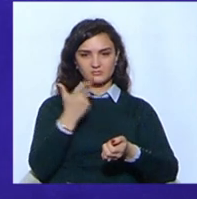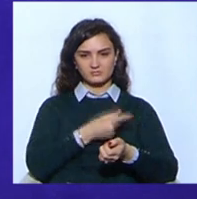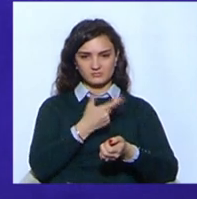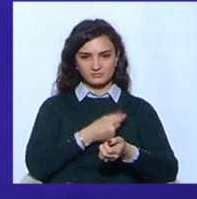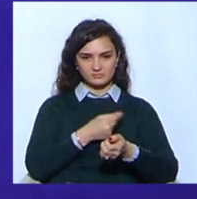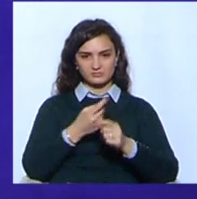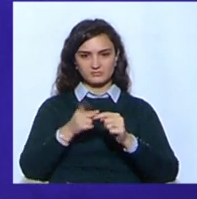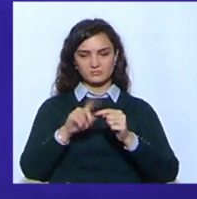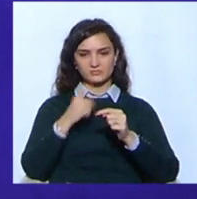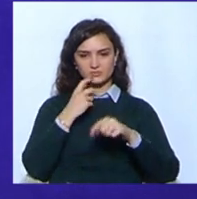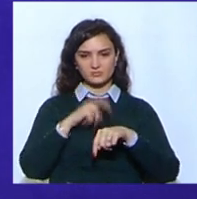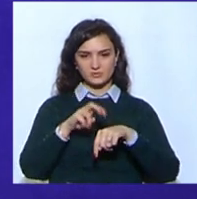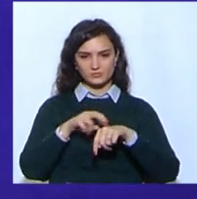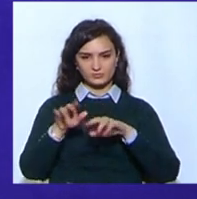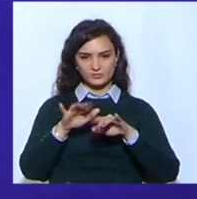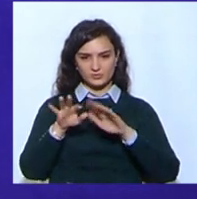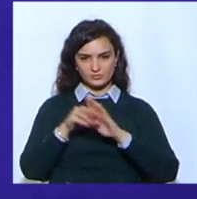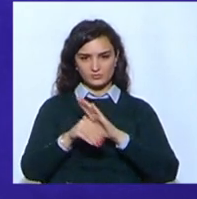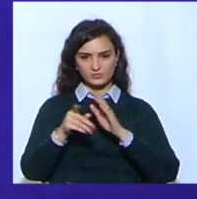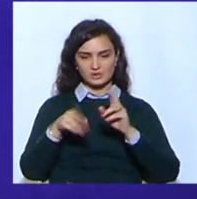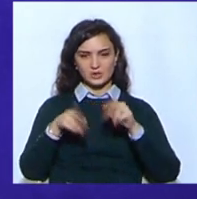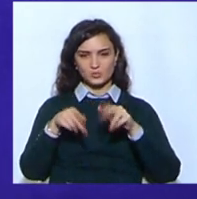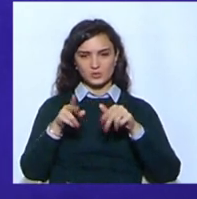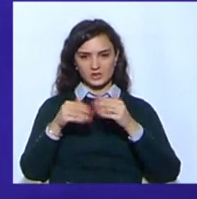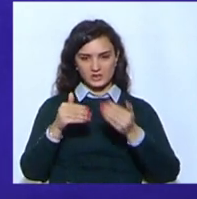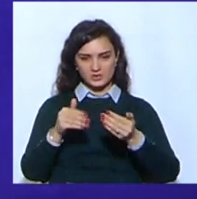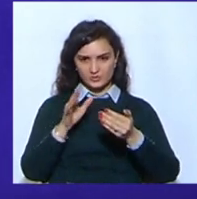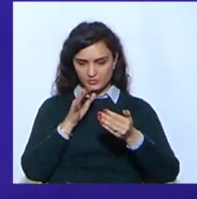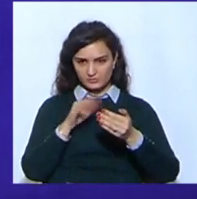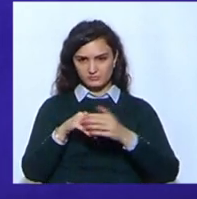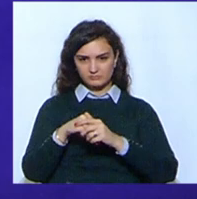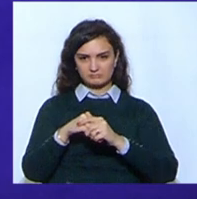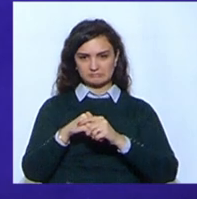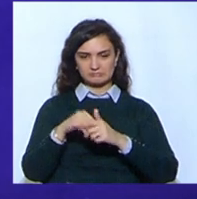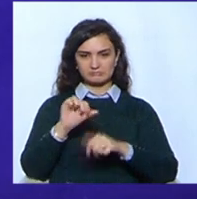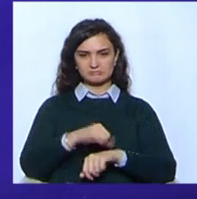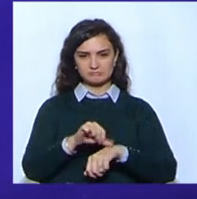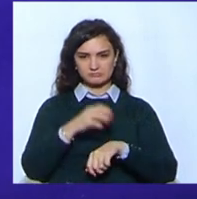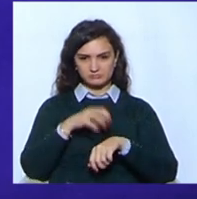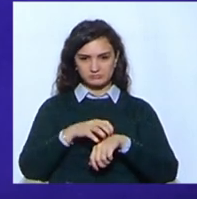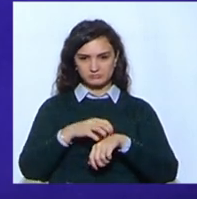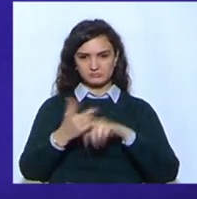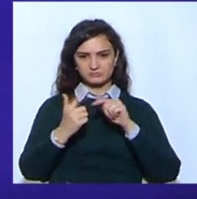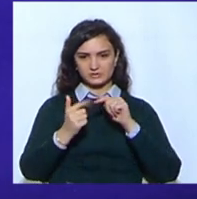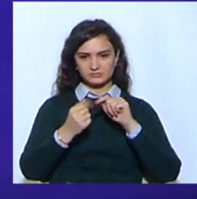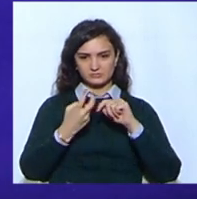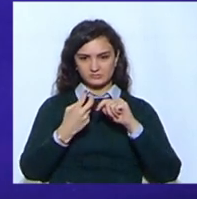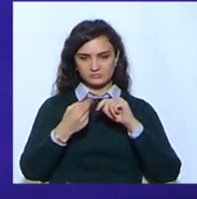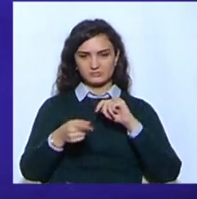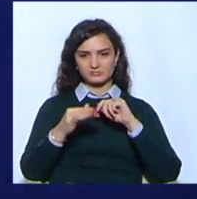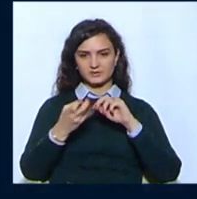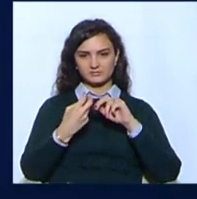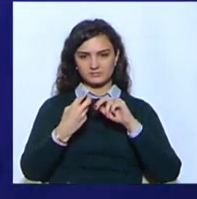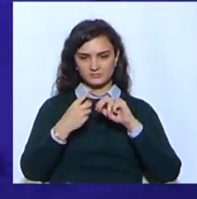გადასხმის, სტომატოლოგიური პროცედურის, ქირურგიული მანიპულაციის, პირსინგის, სვირინგის, მანიკურის